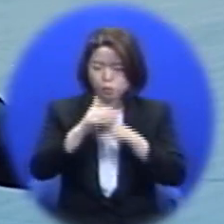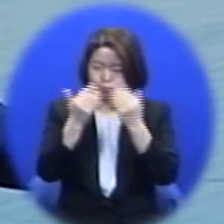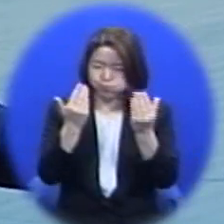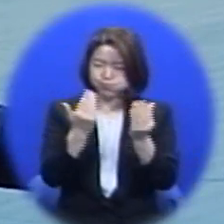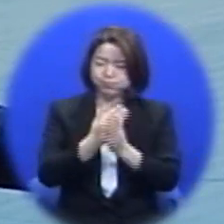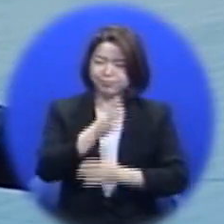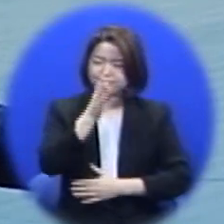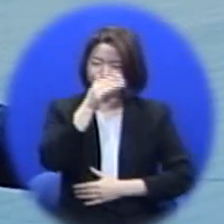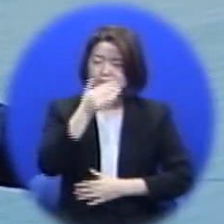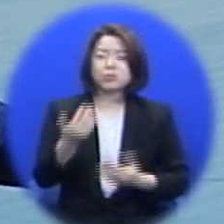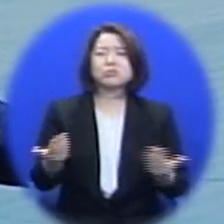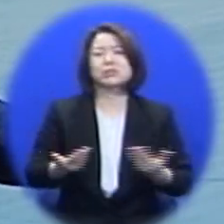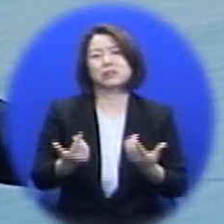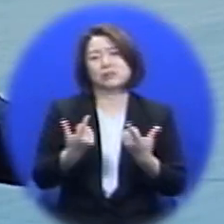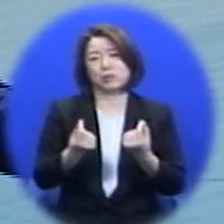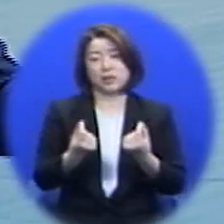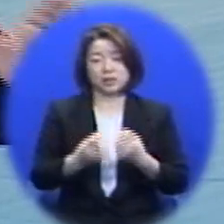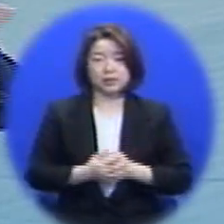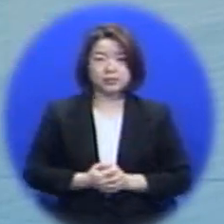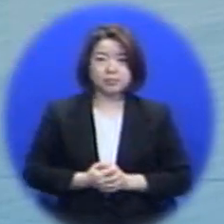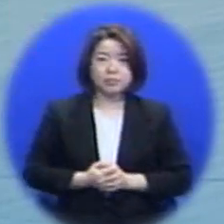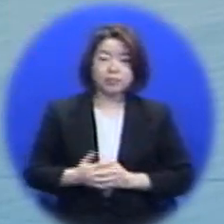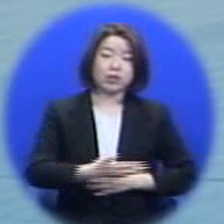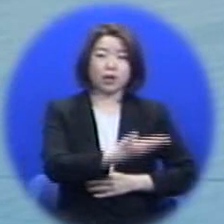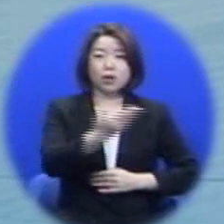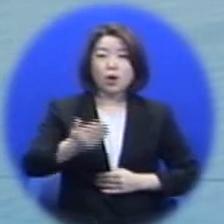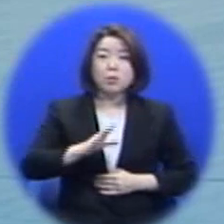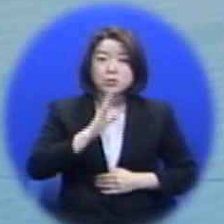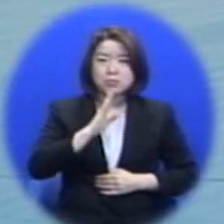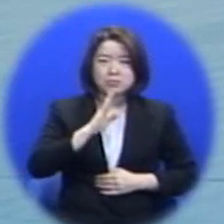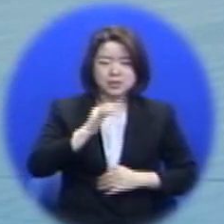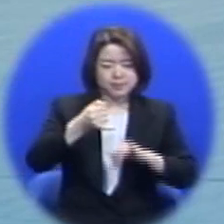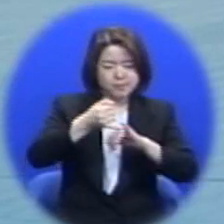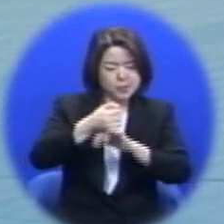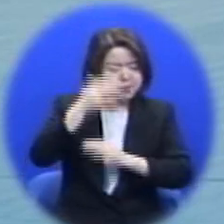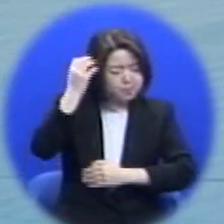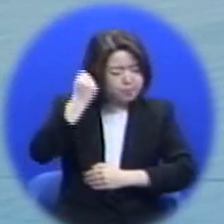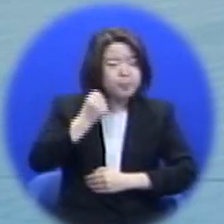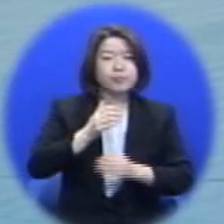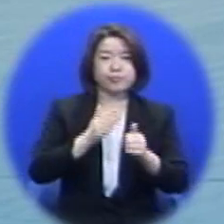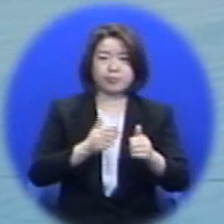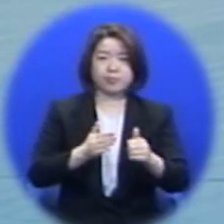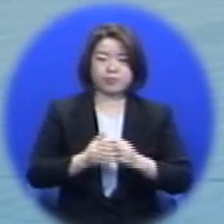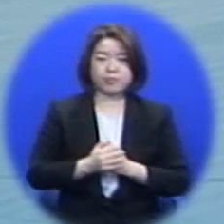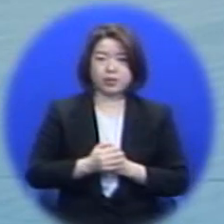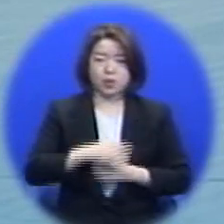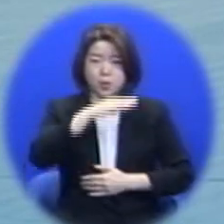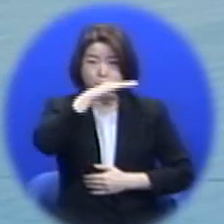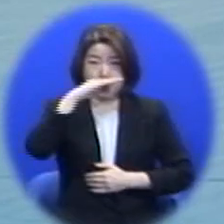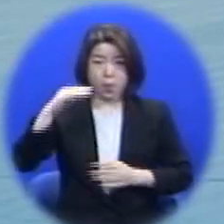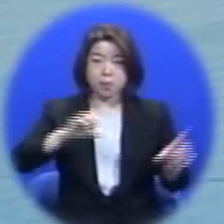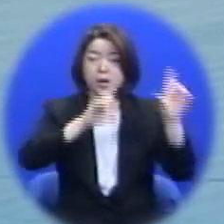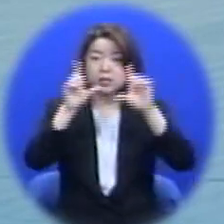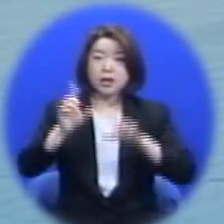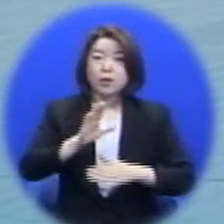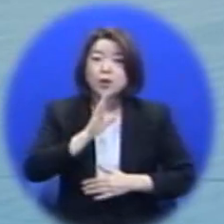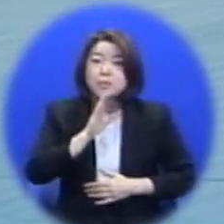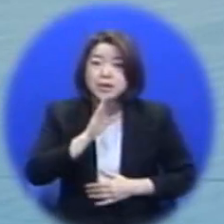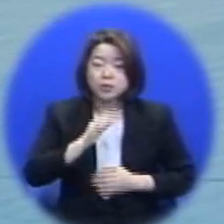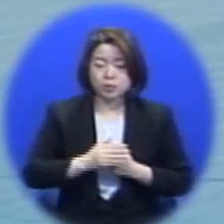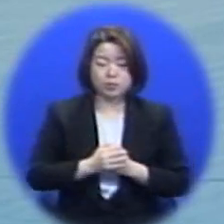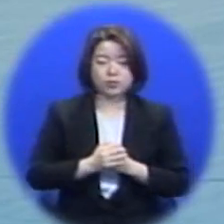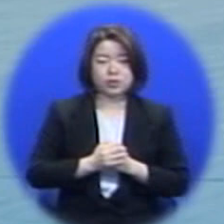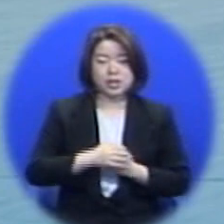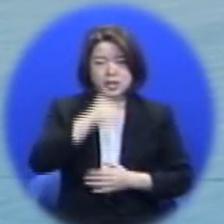같은 일이 되어버려요. 여러분 정말 명심해야 합니다. 올바르게 살아야 되고 정말